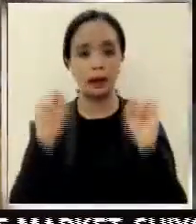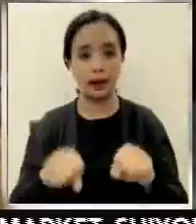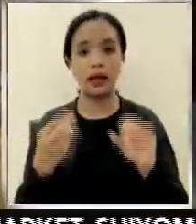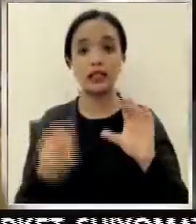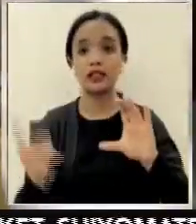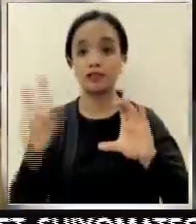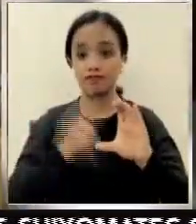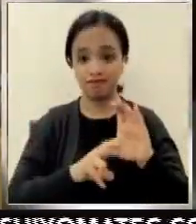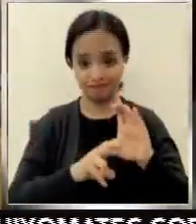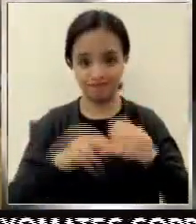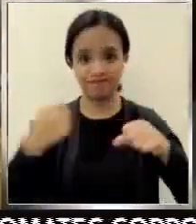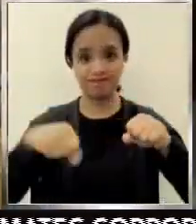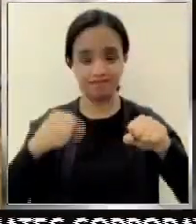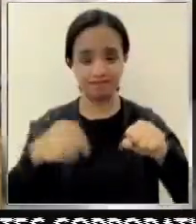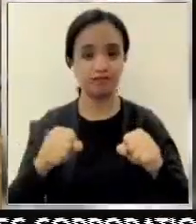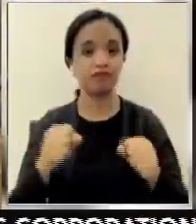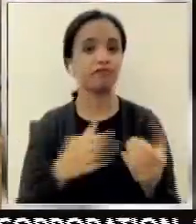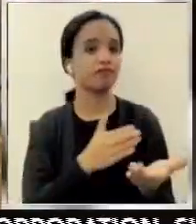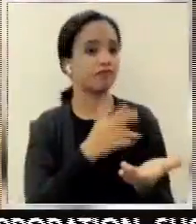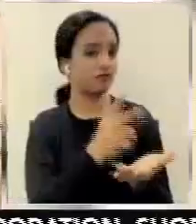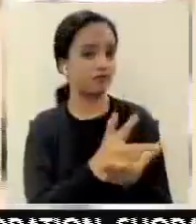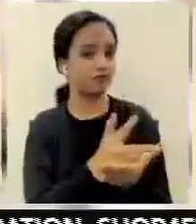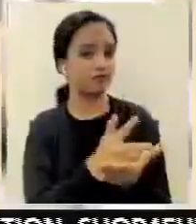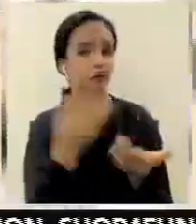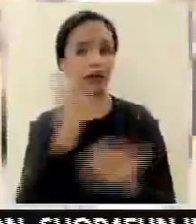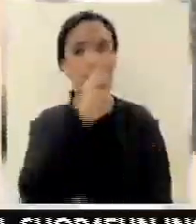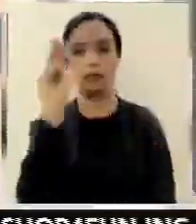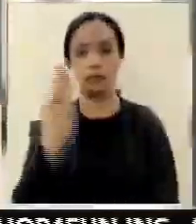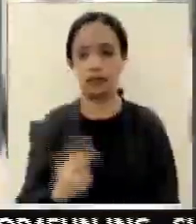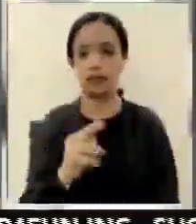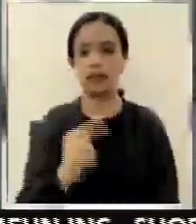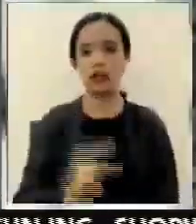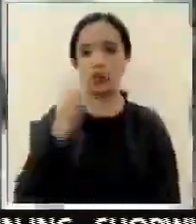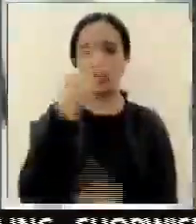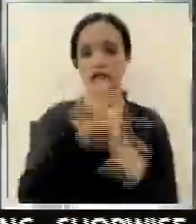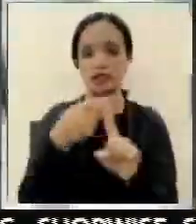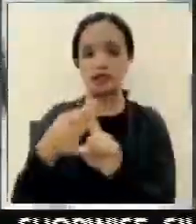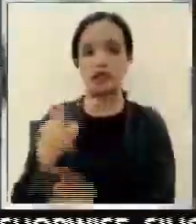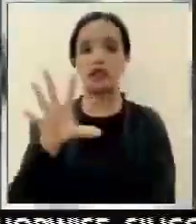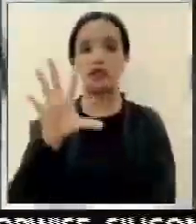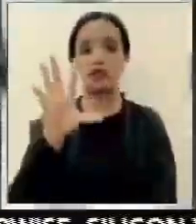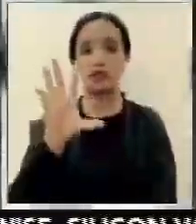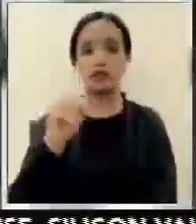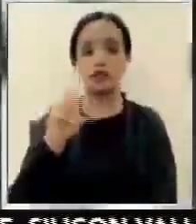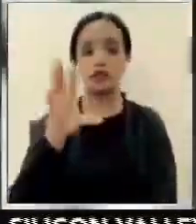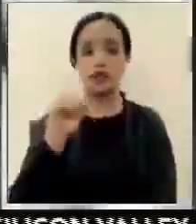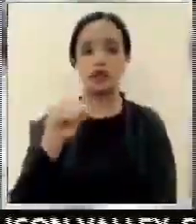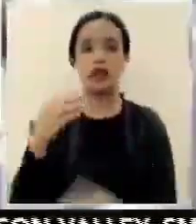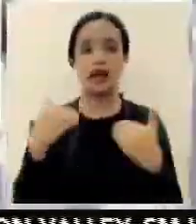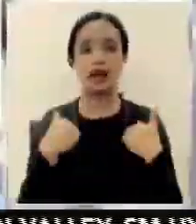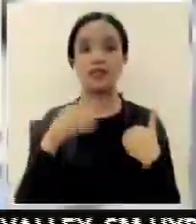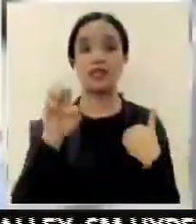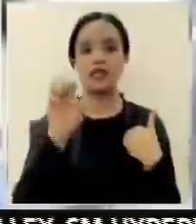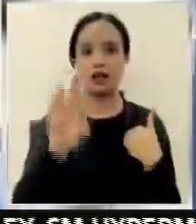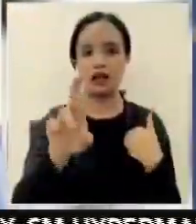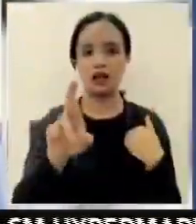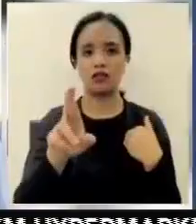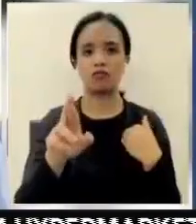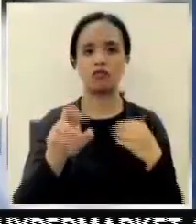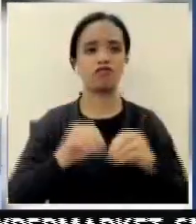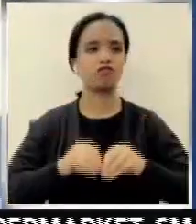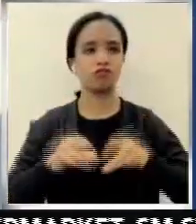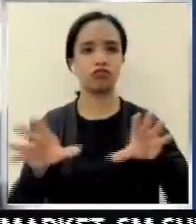paparada sa rotonda ng Manila North Cemetery mahigit 50 portalet din ang ipakakalat sa buong sementeryo sa